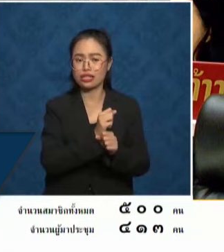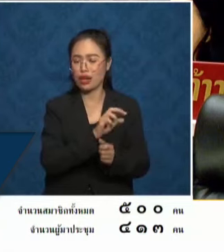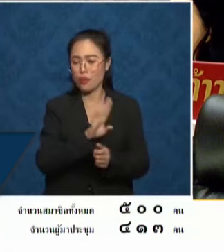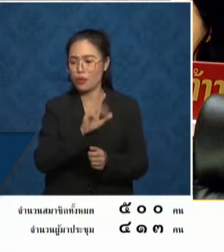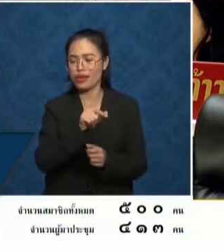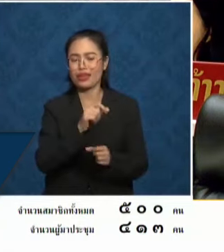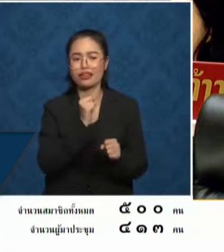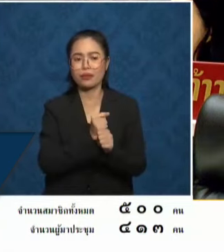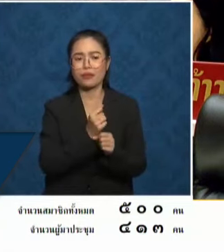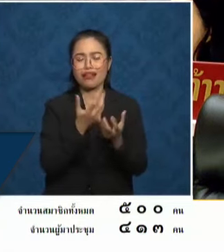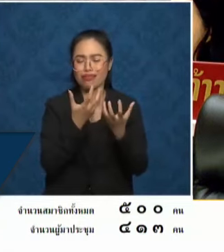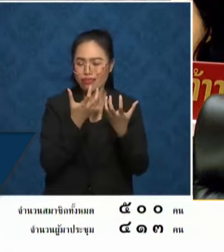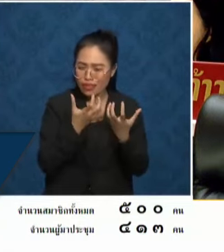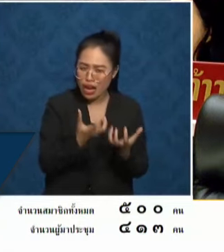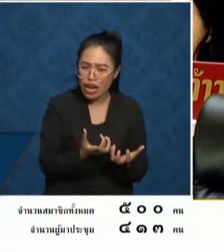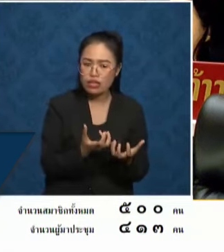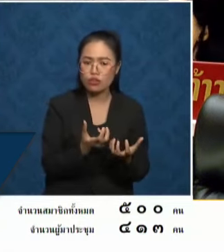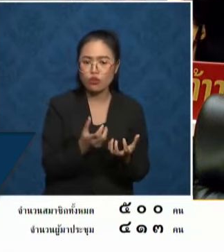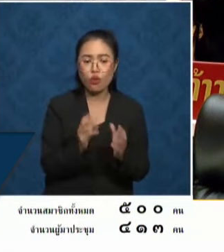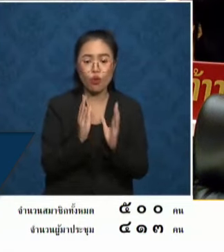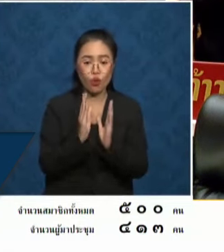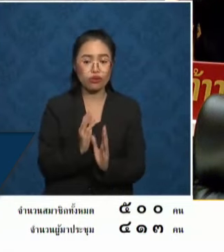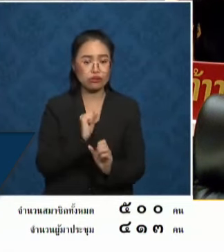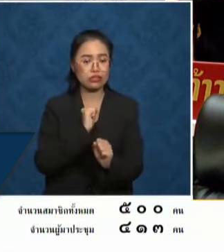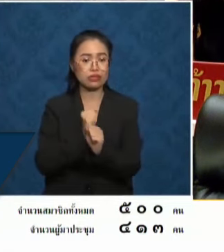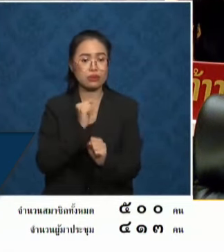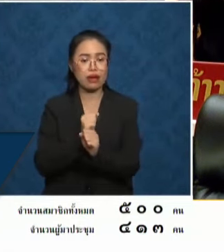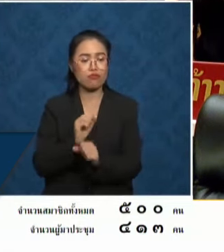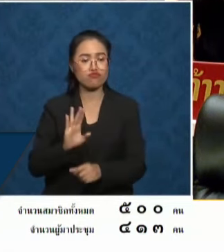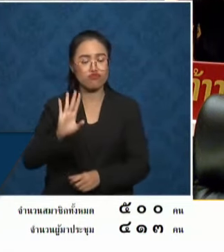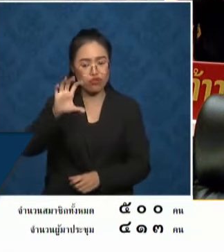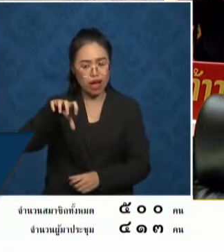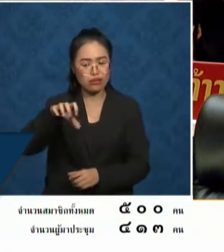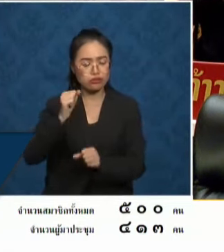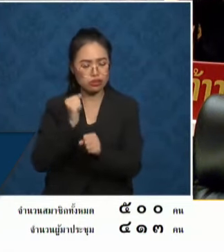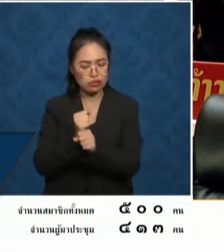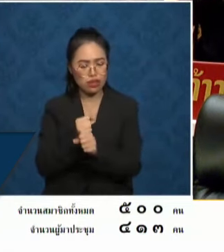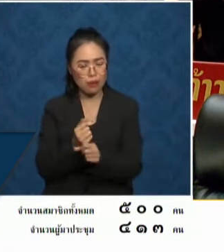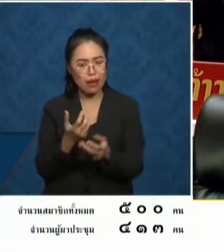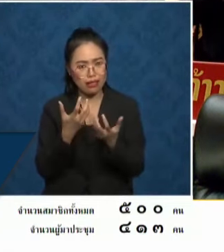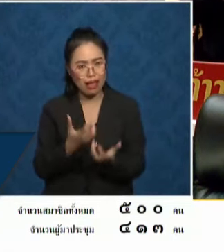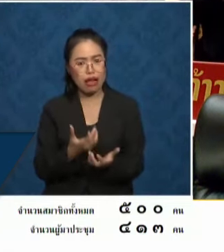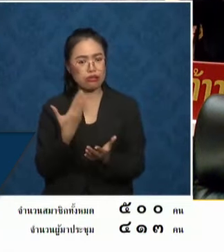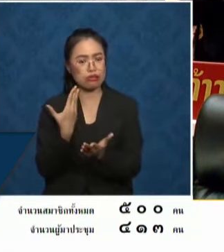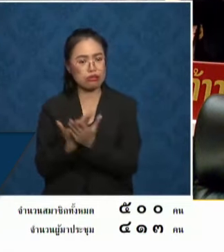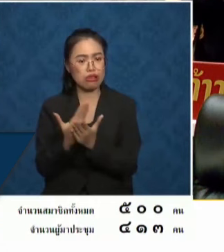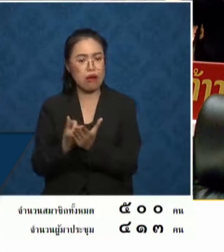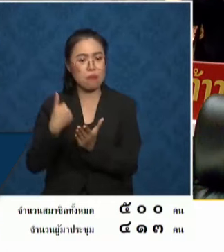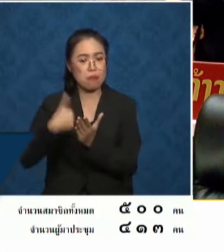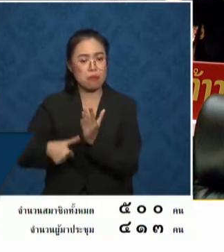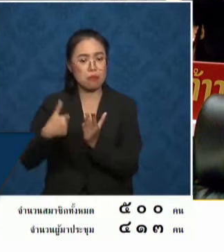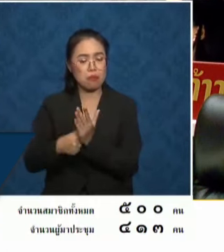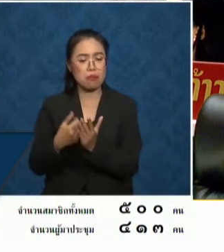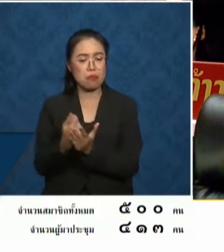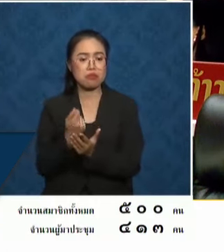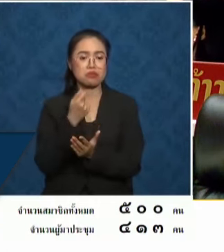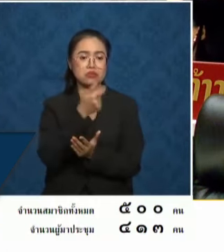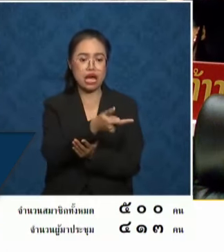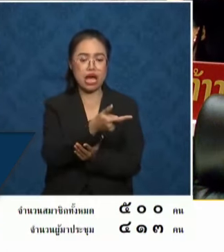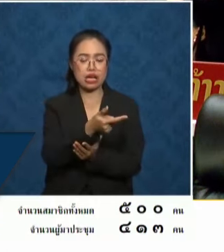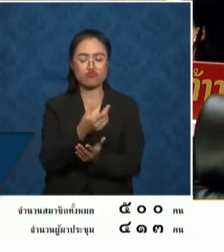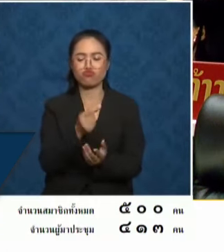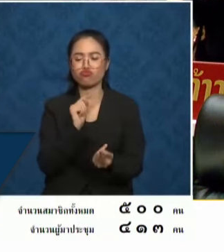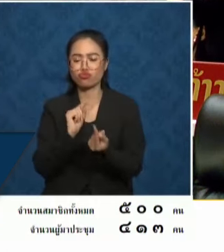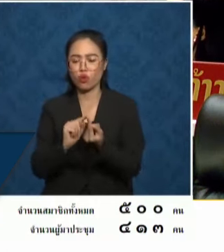หนักคนที่ทำงานนอกระบบเคทำงานหนักค่ะและเขาเสียภาษีในเรื่องเรื่องของค่าอุปโภค